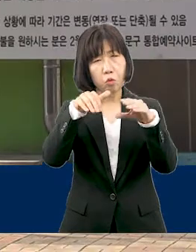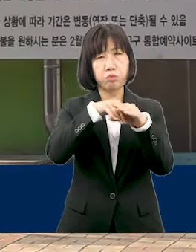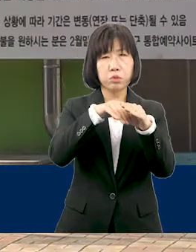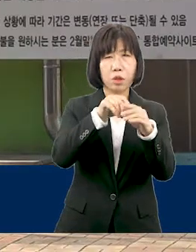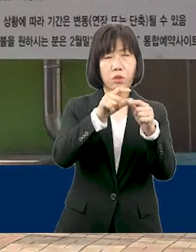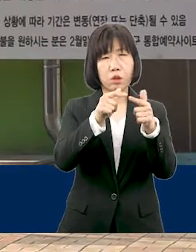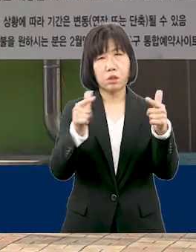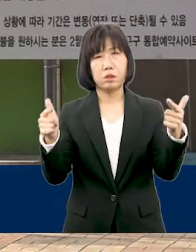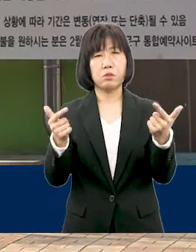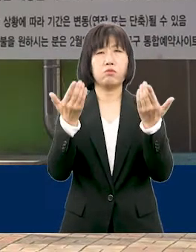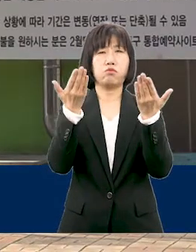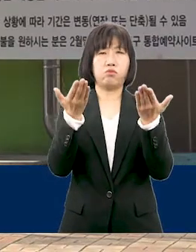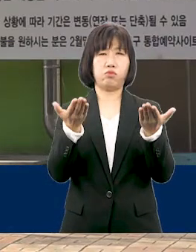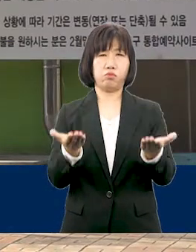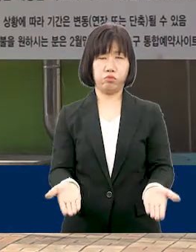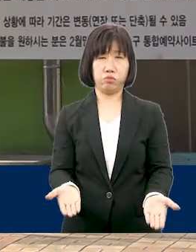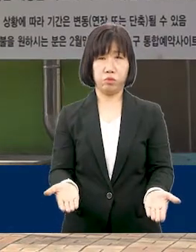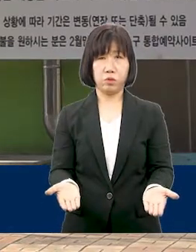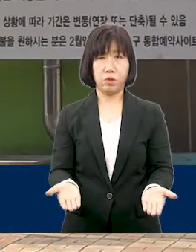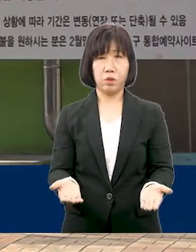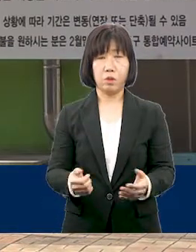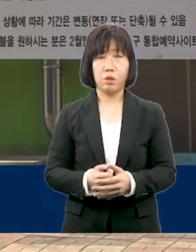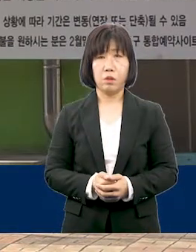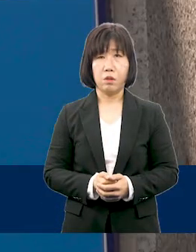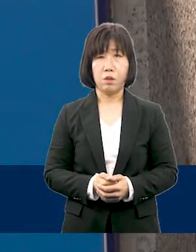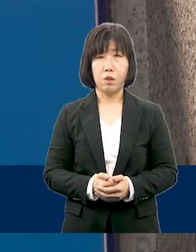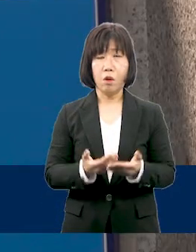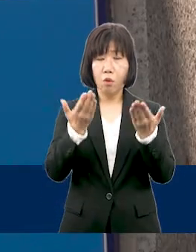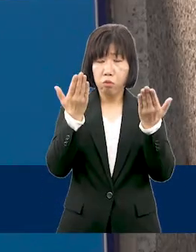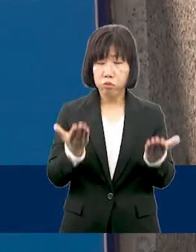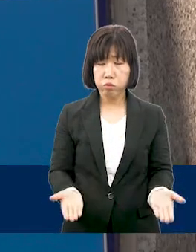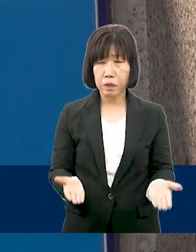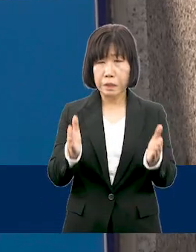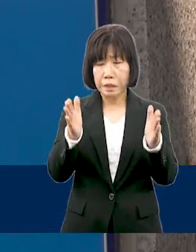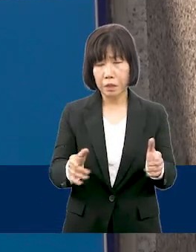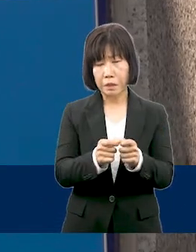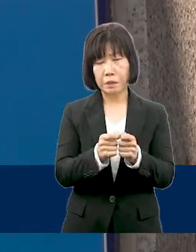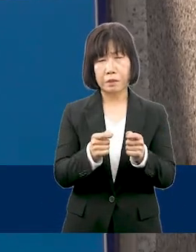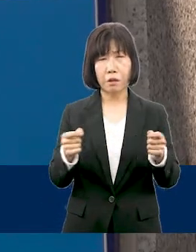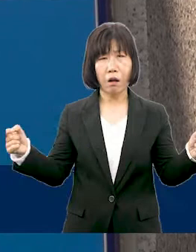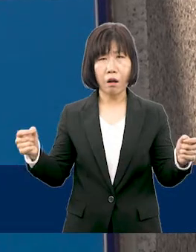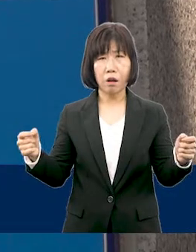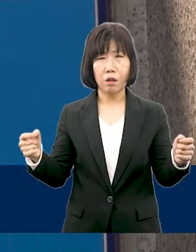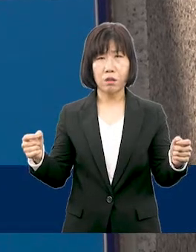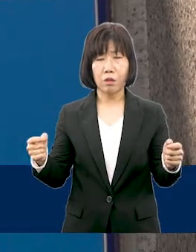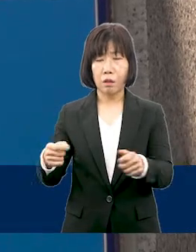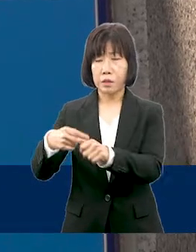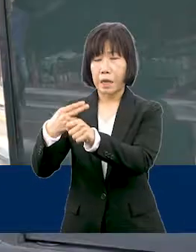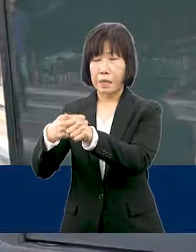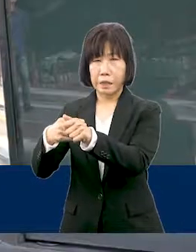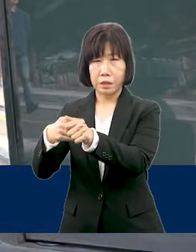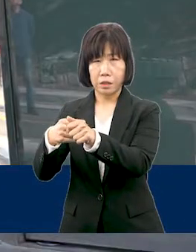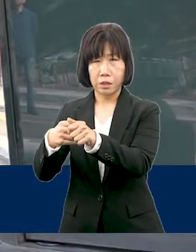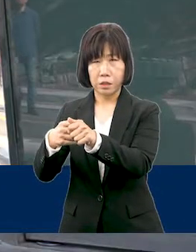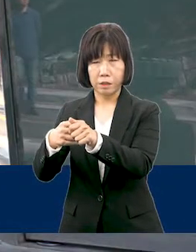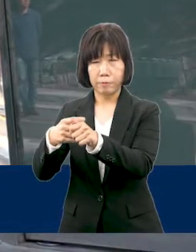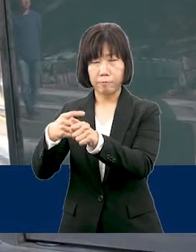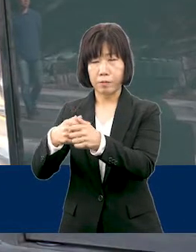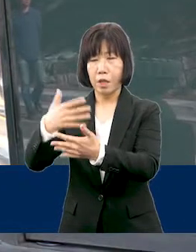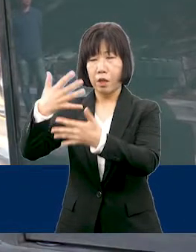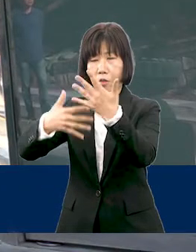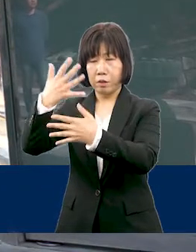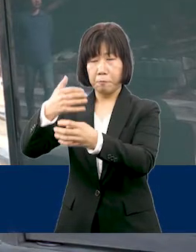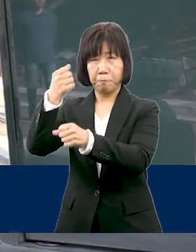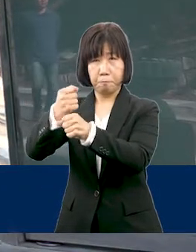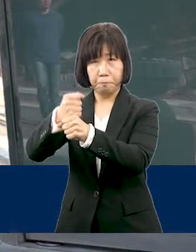회사 운영하는 모든 문화체육관광 휴강 에 들어갔습니다 휴가 기간이 길어지면서 자치 배관 의 일부 강사들이